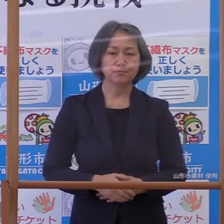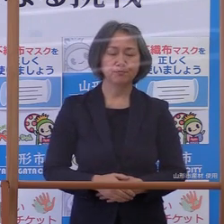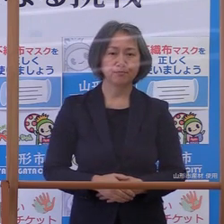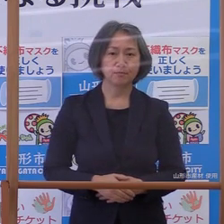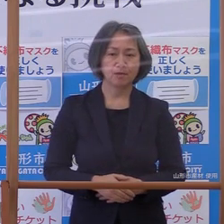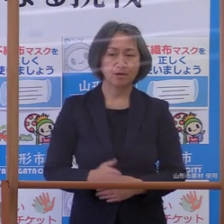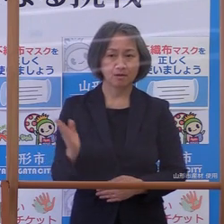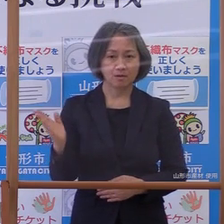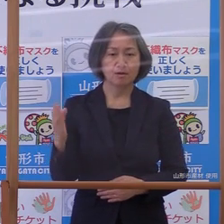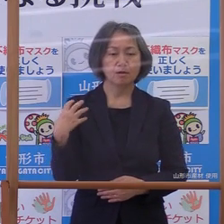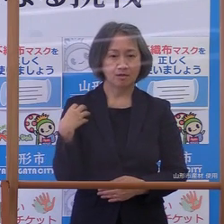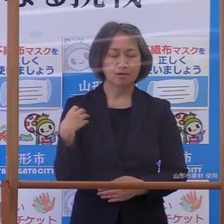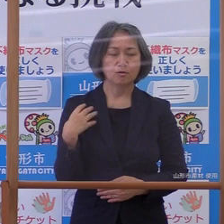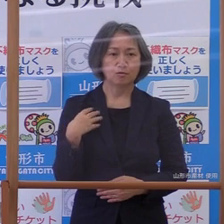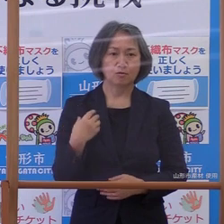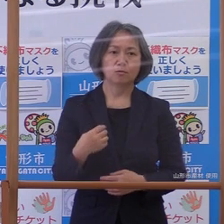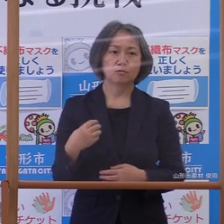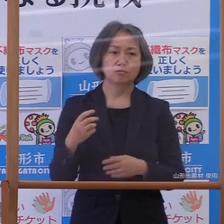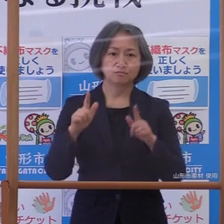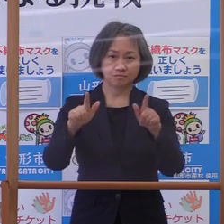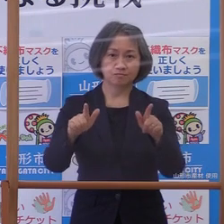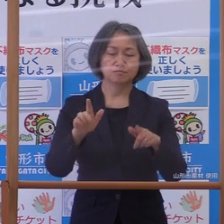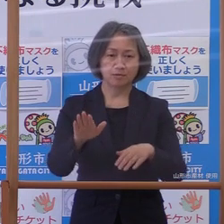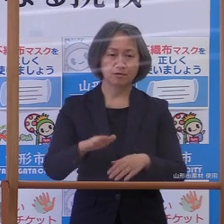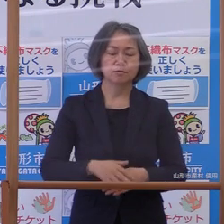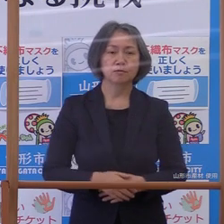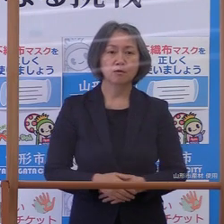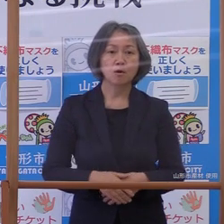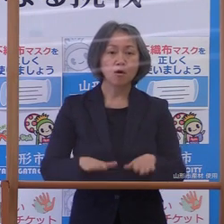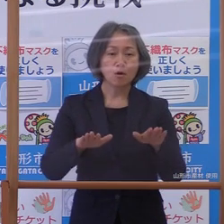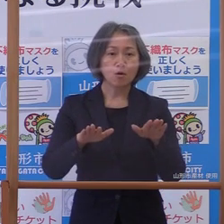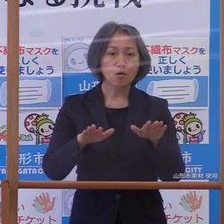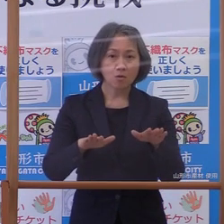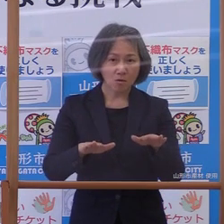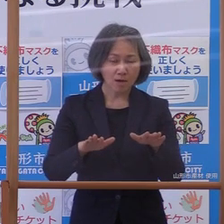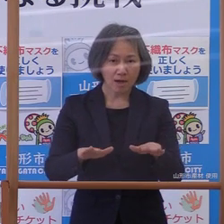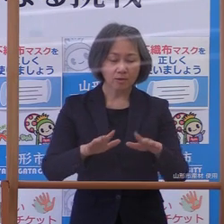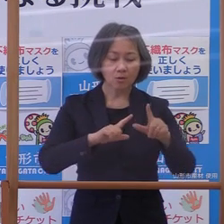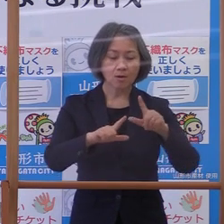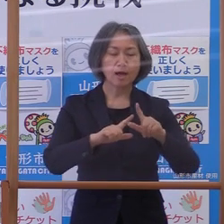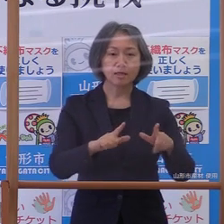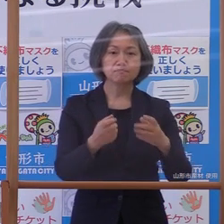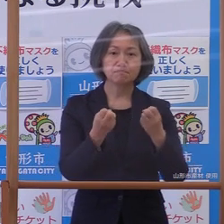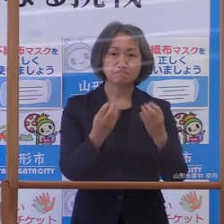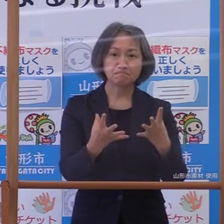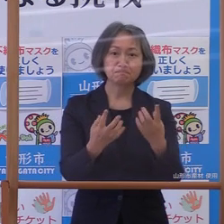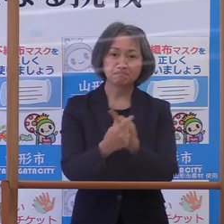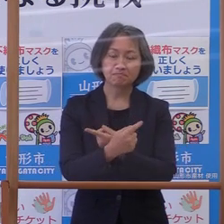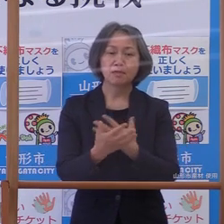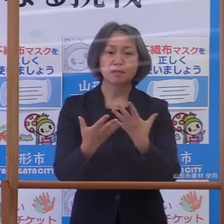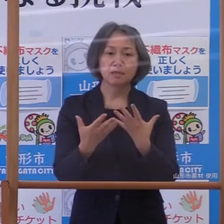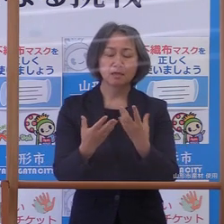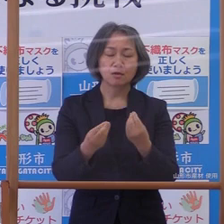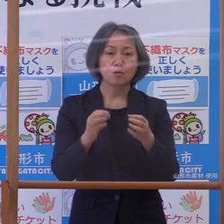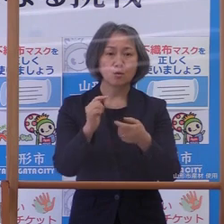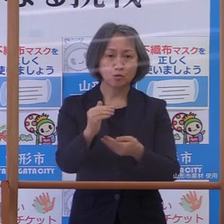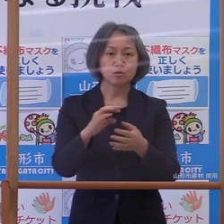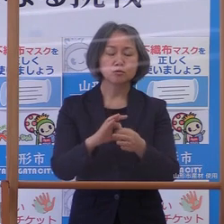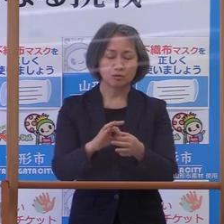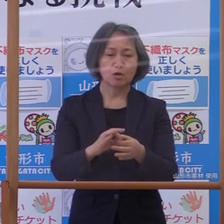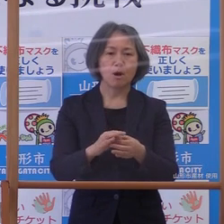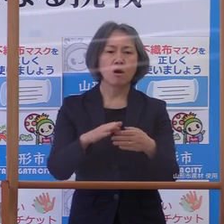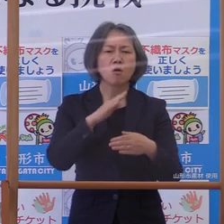総務部長の折原でございます。今回の LINE のリニューアルにつきましては、本来であれば4月